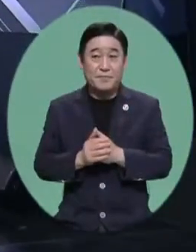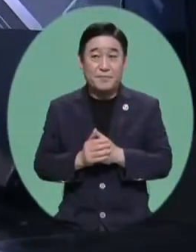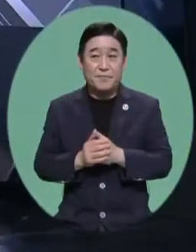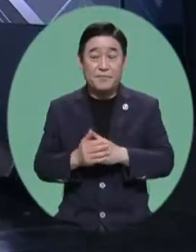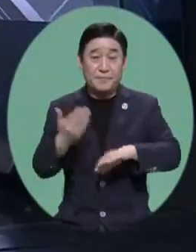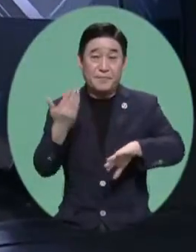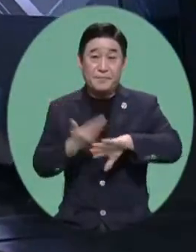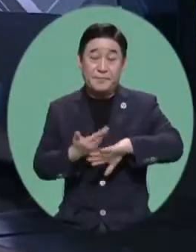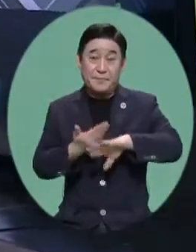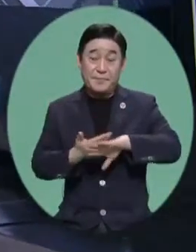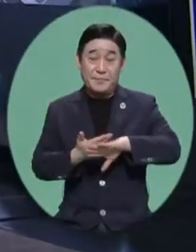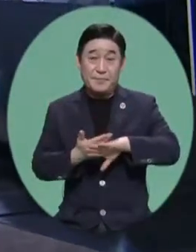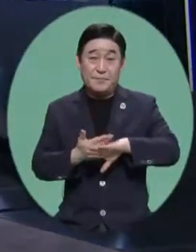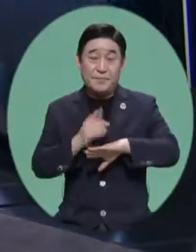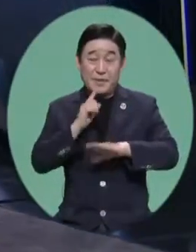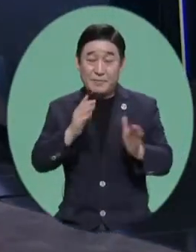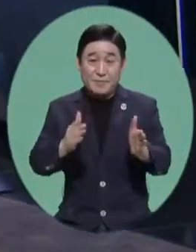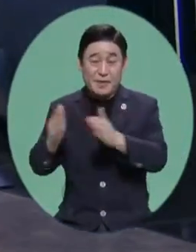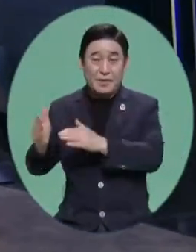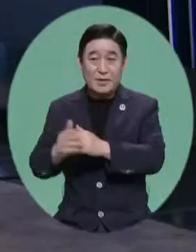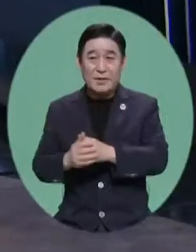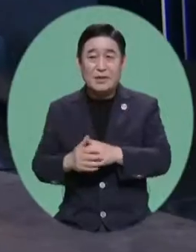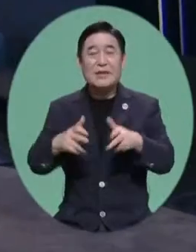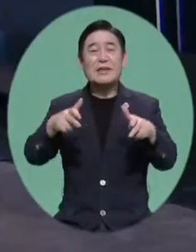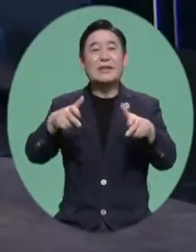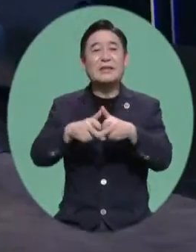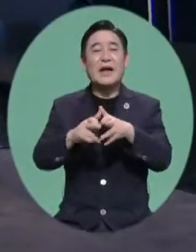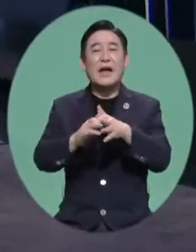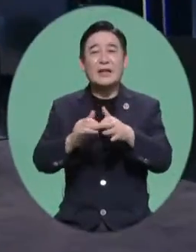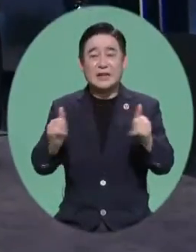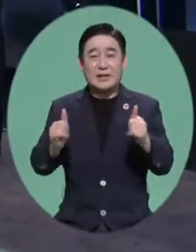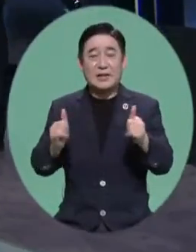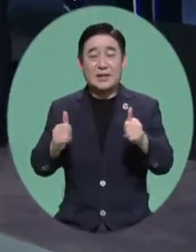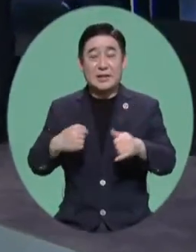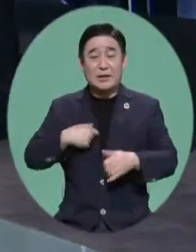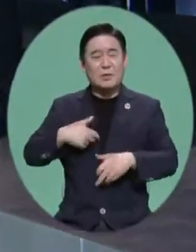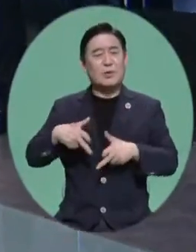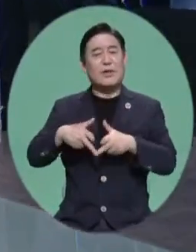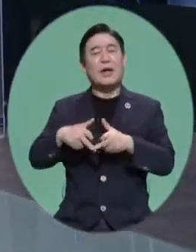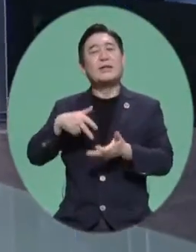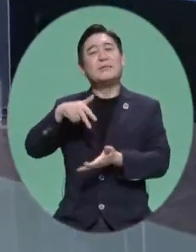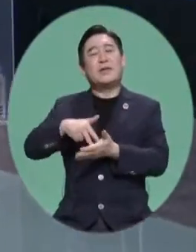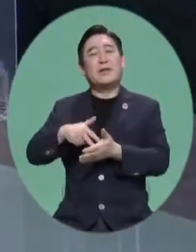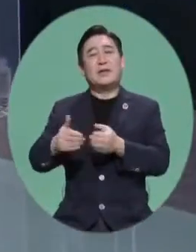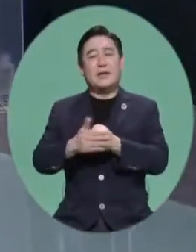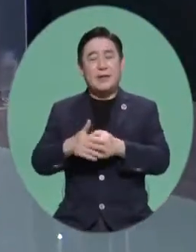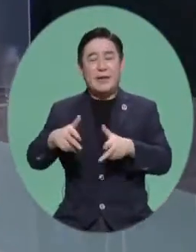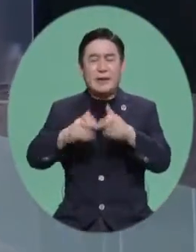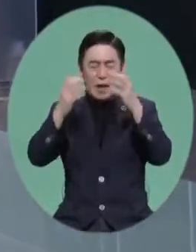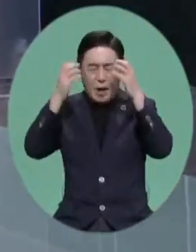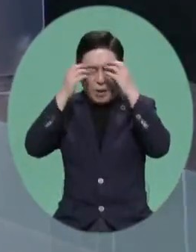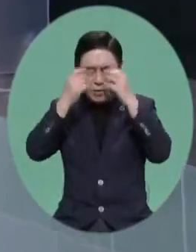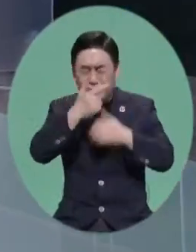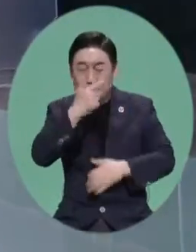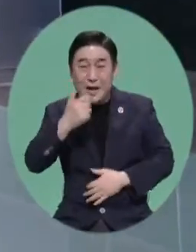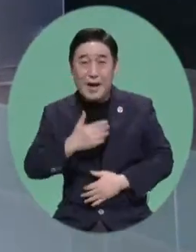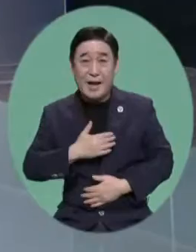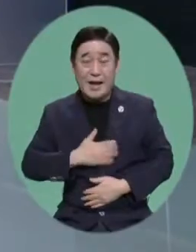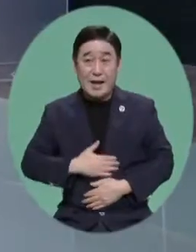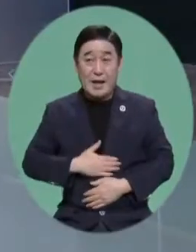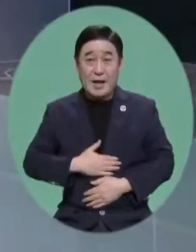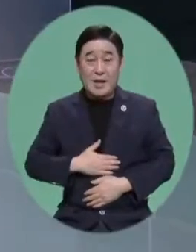자 다른 말씀이 좀 자들이 로 하고 저는 의 장애인들 쳐도 장애인 이기 때문에 에 작년에 고통을 너무 잘합니다